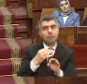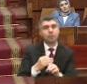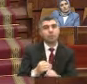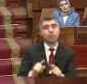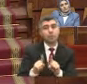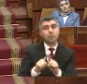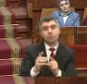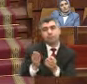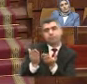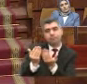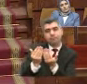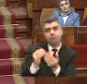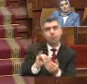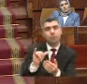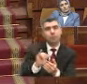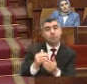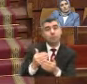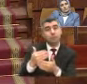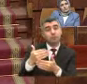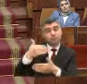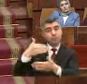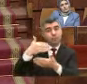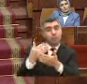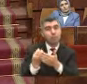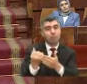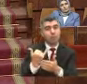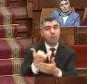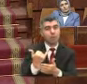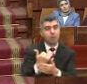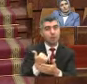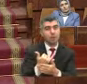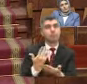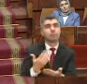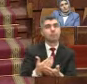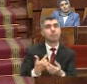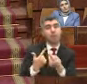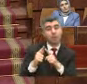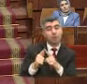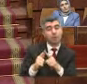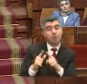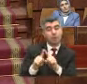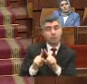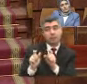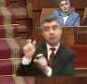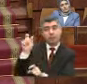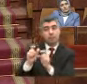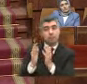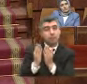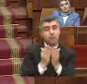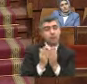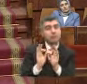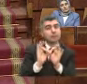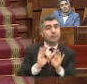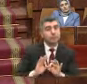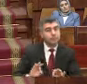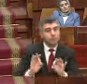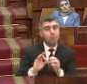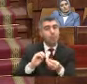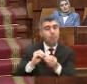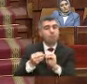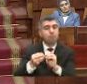باش تسرعوا لنا العمليه ديال الانجاز، لان كاين تكاليف، كاين هدر الان جامعي، كاين مشاكل مرتبطه بهذا الشيء